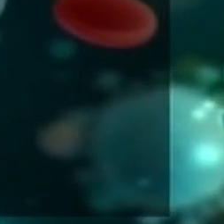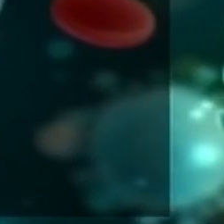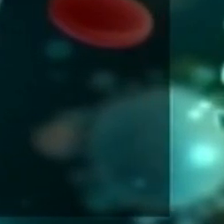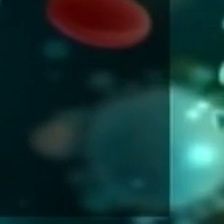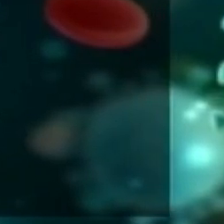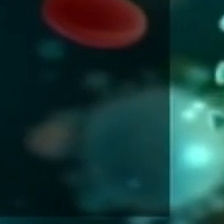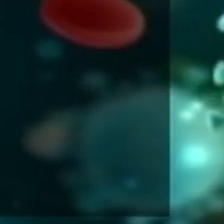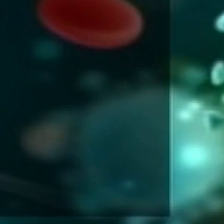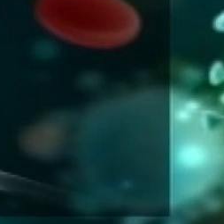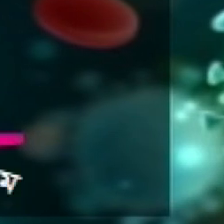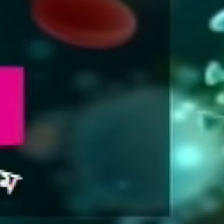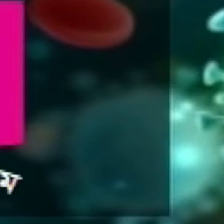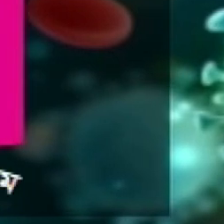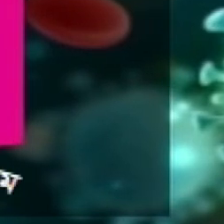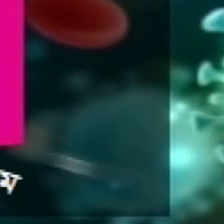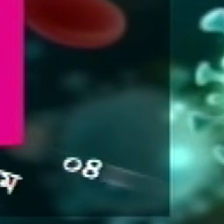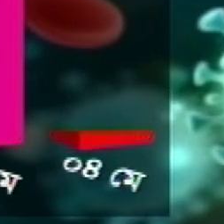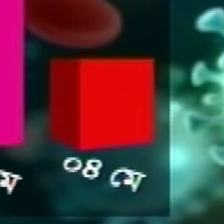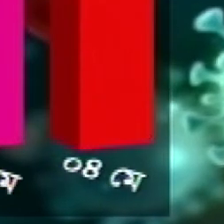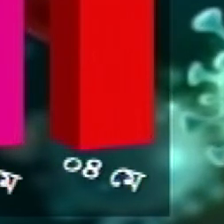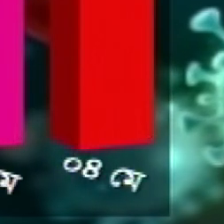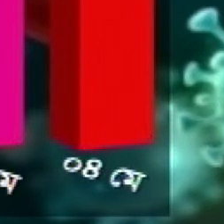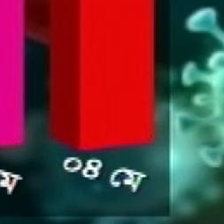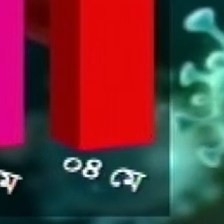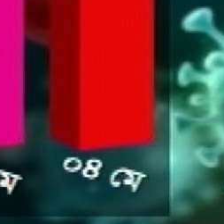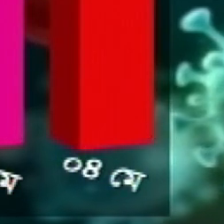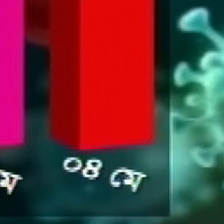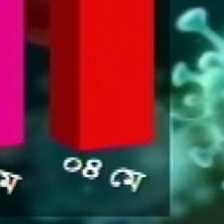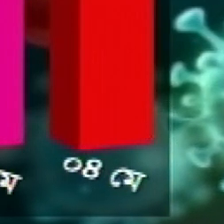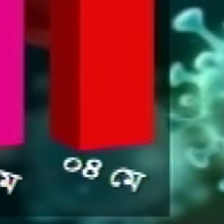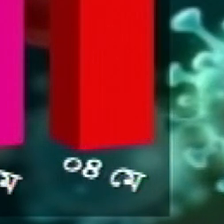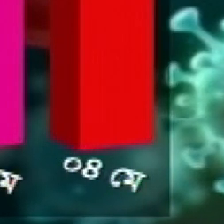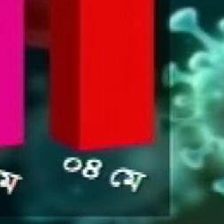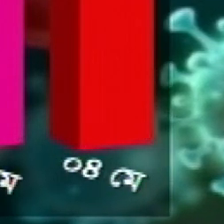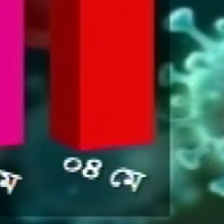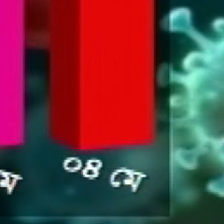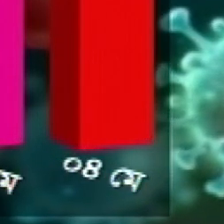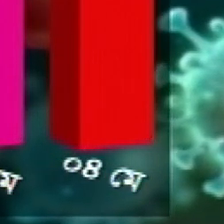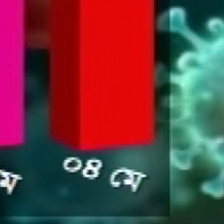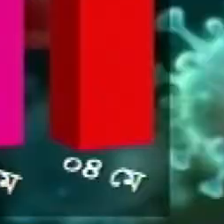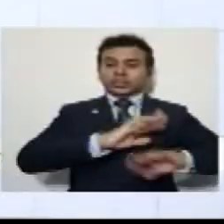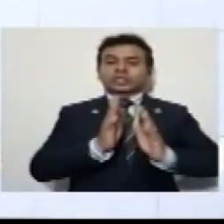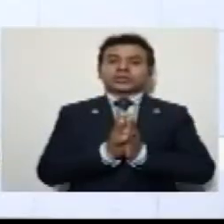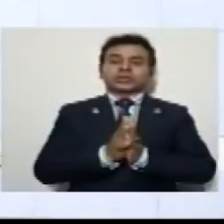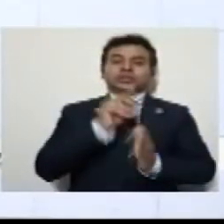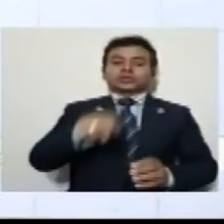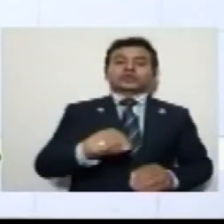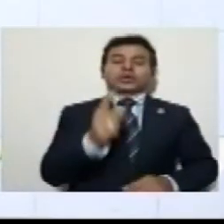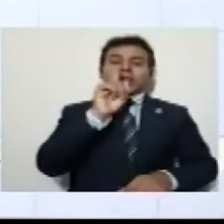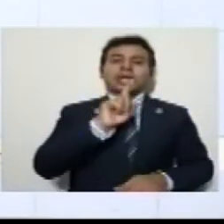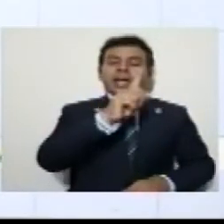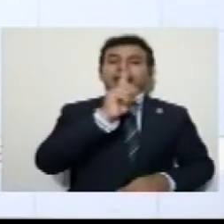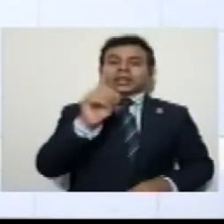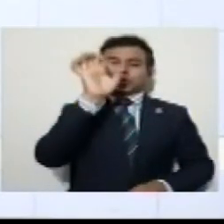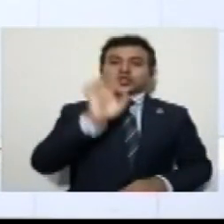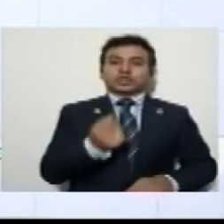শনাক্তকারী পরীক্ষা করা হচ্ছে 33টা ল্যাবে। এ পর্যন্ত এসব ল্যাবে পরীক্ষা করা হয়েছে 87,641 জনের নমুনা। এই নমুনা সংগ্রহ গত